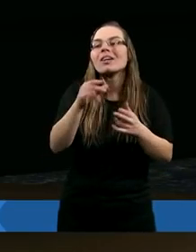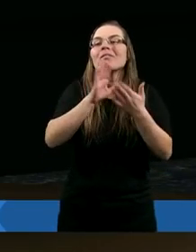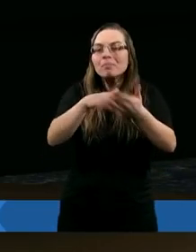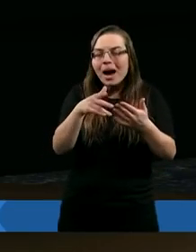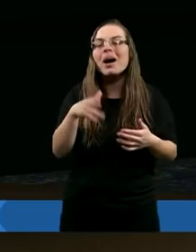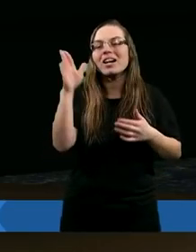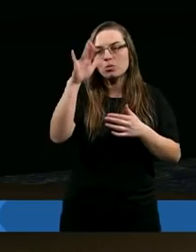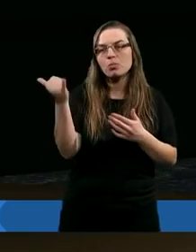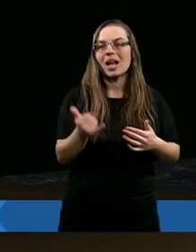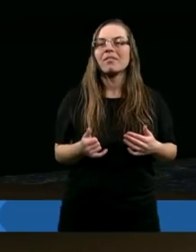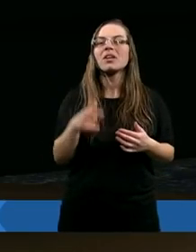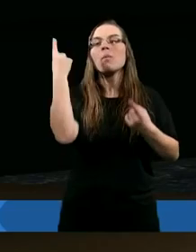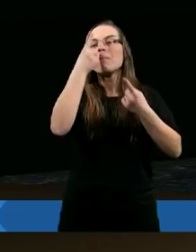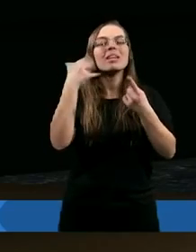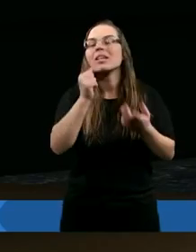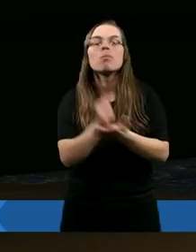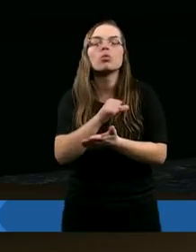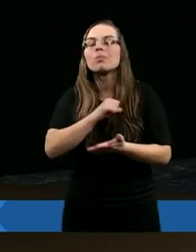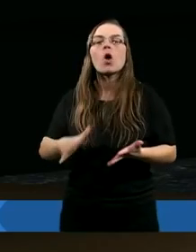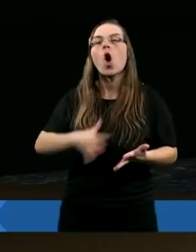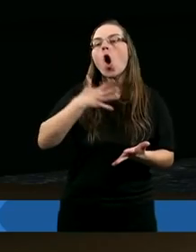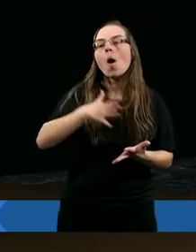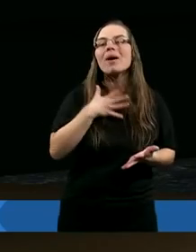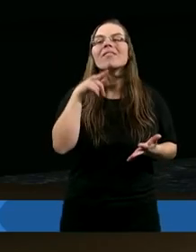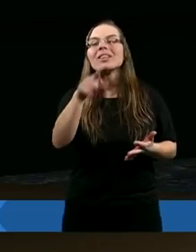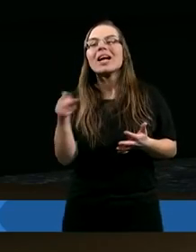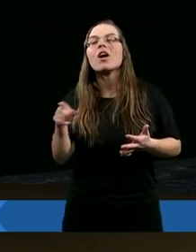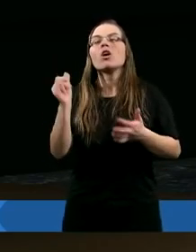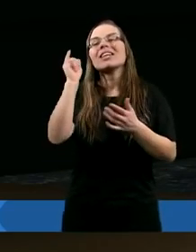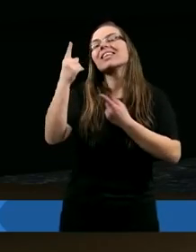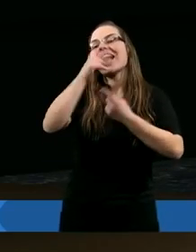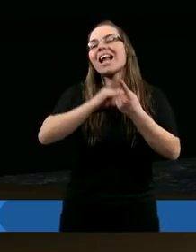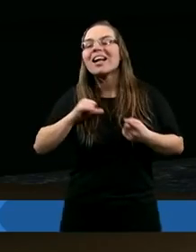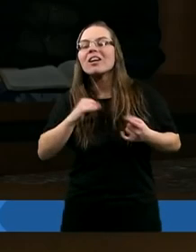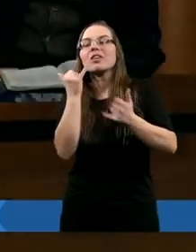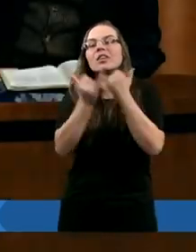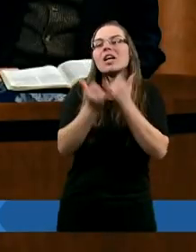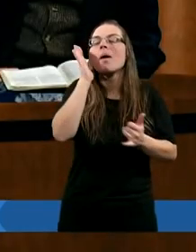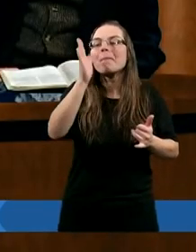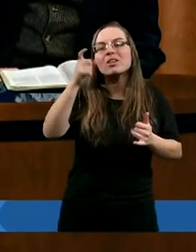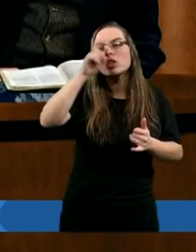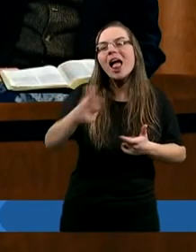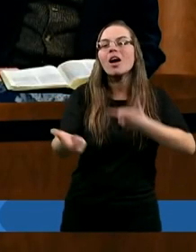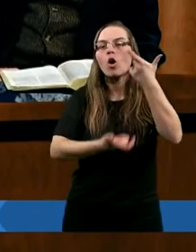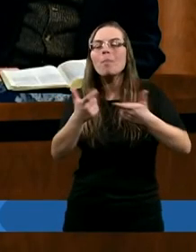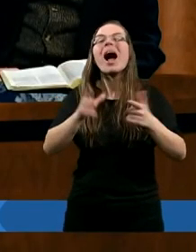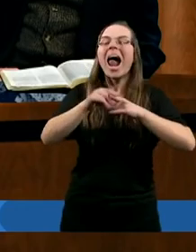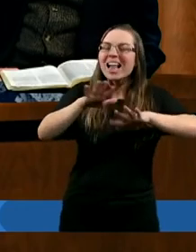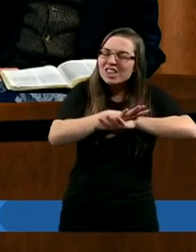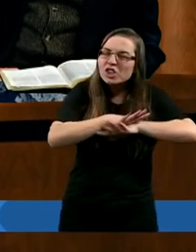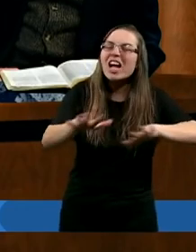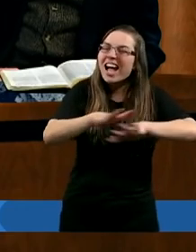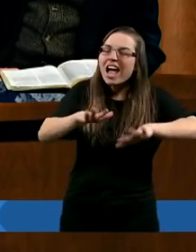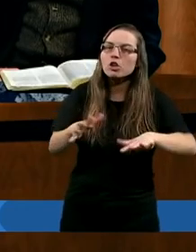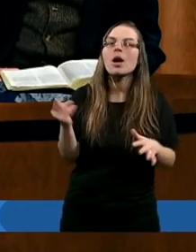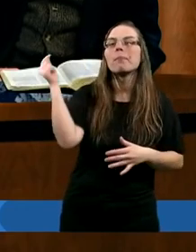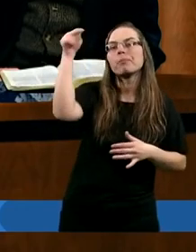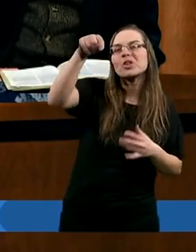to ja myślę, że nie musimy się obawiać, że się zagubimy, bo nawet jeśli będziemy źle robić, ale szczerze